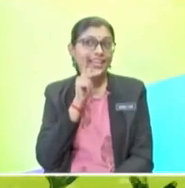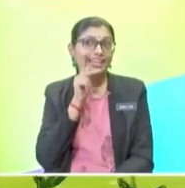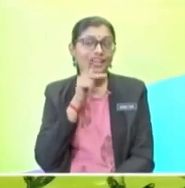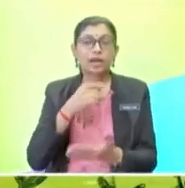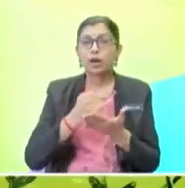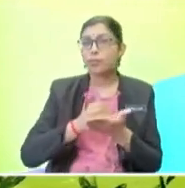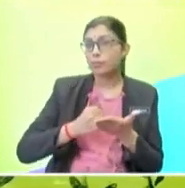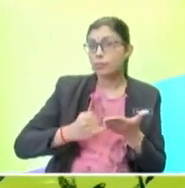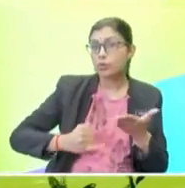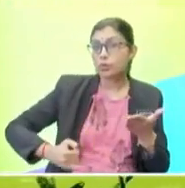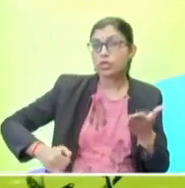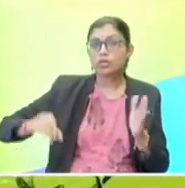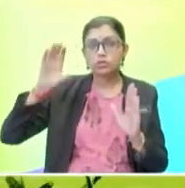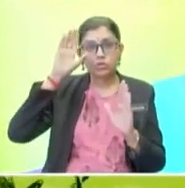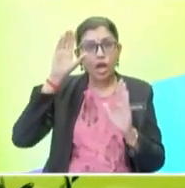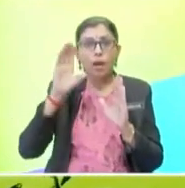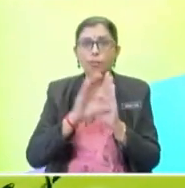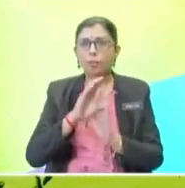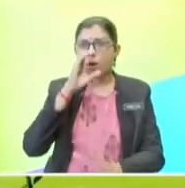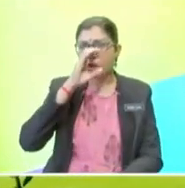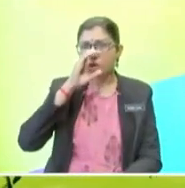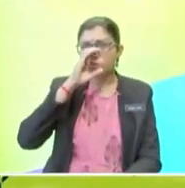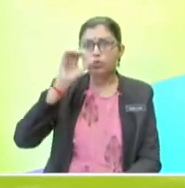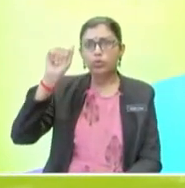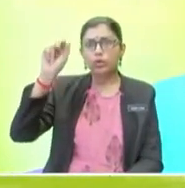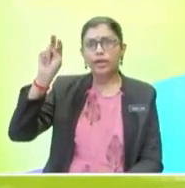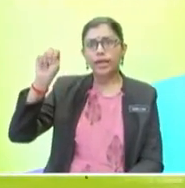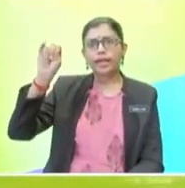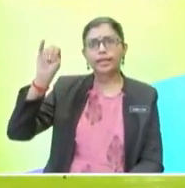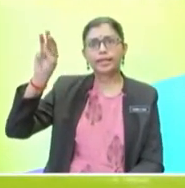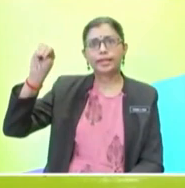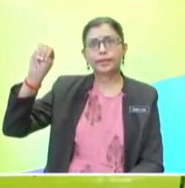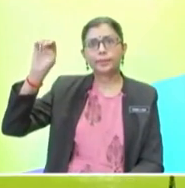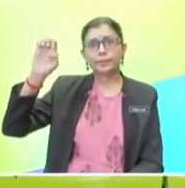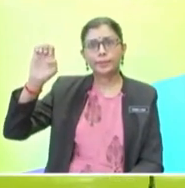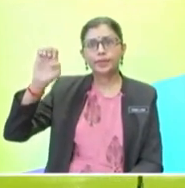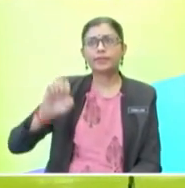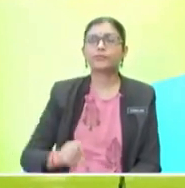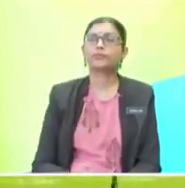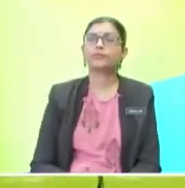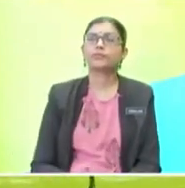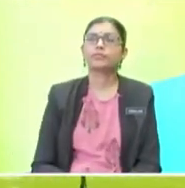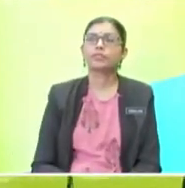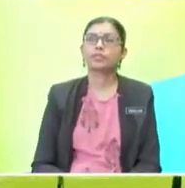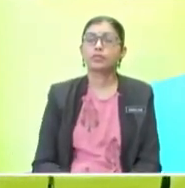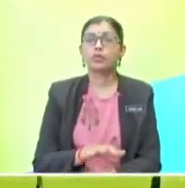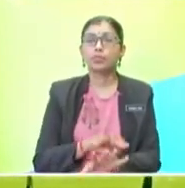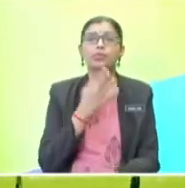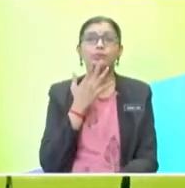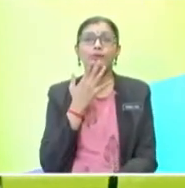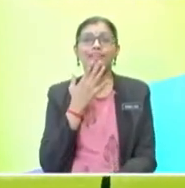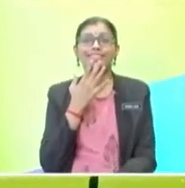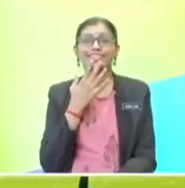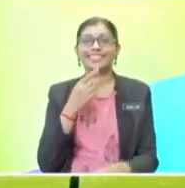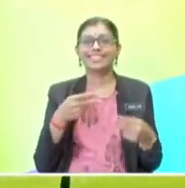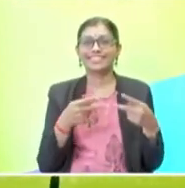Melukis gambar kartun anime. Melukis gambar kartun anime. Okey, terbaik kalau kita tengok berwarna-warni, ceria peta-peta tersebut. Tepuk